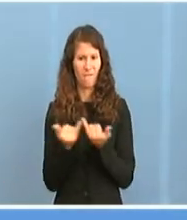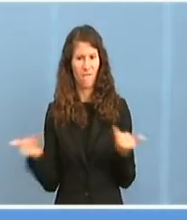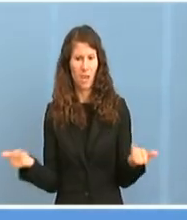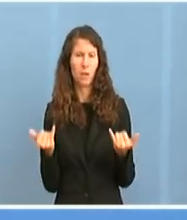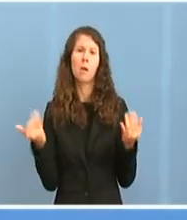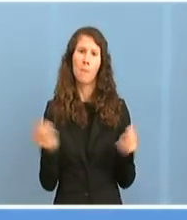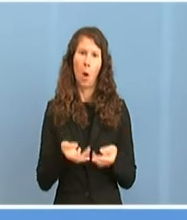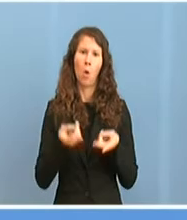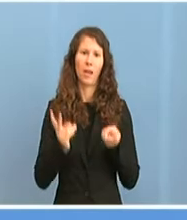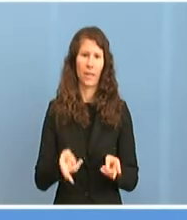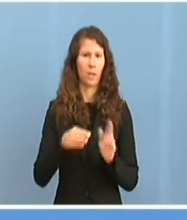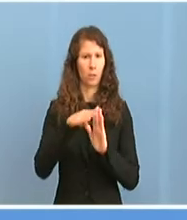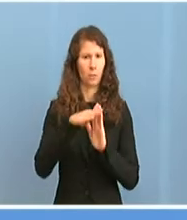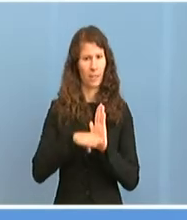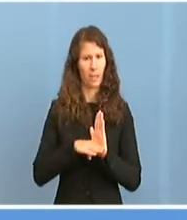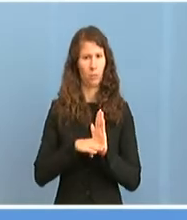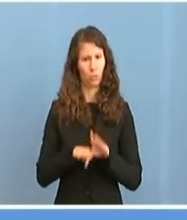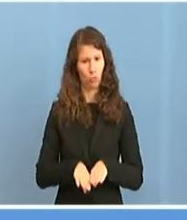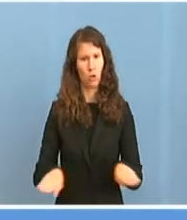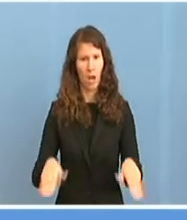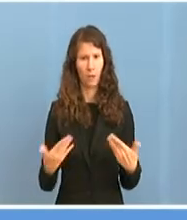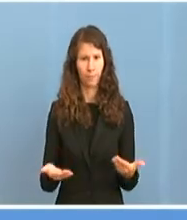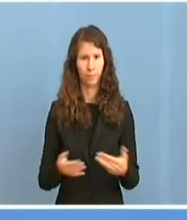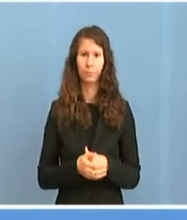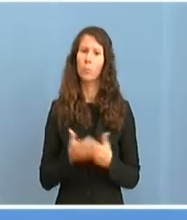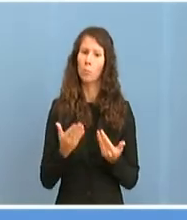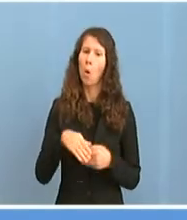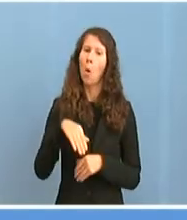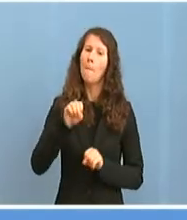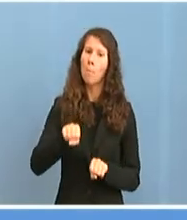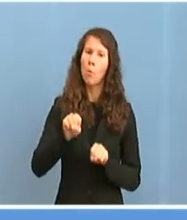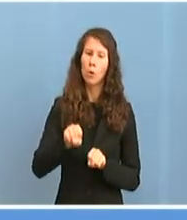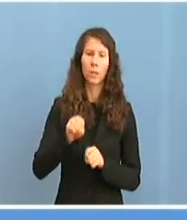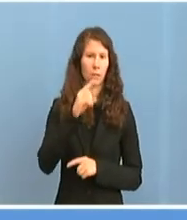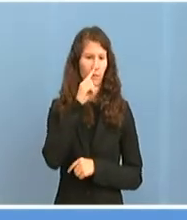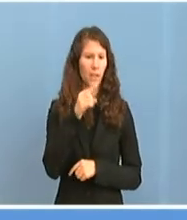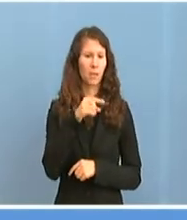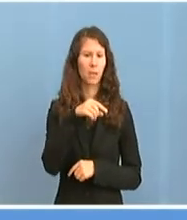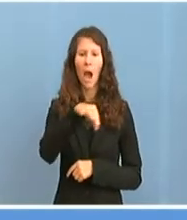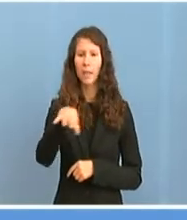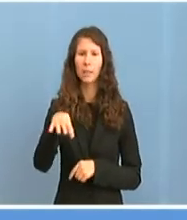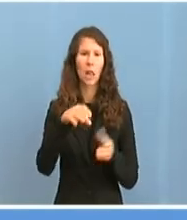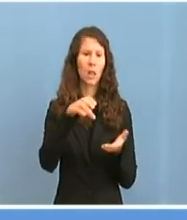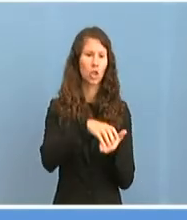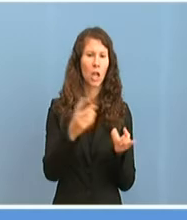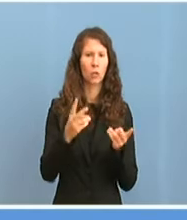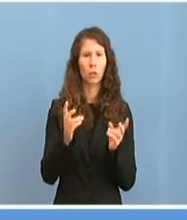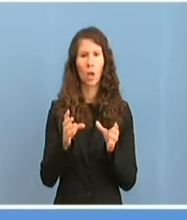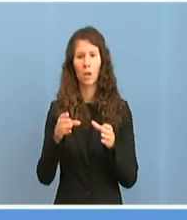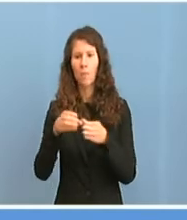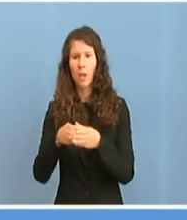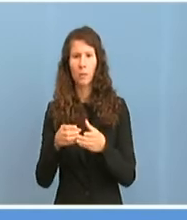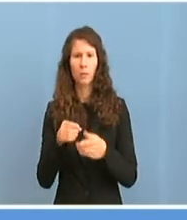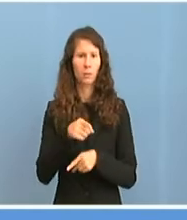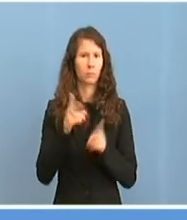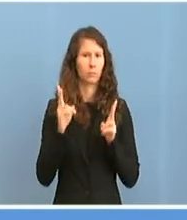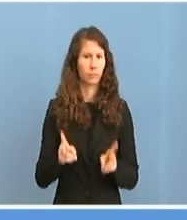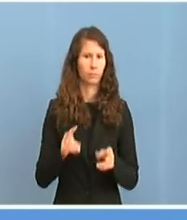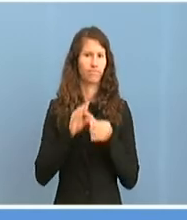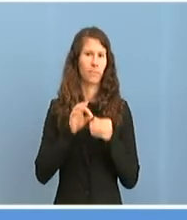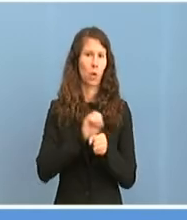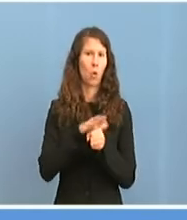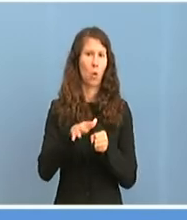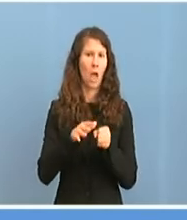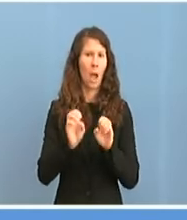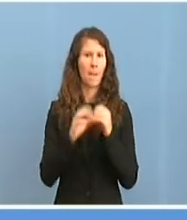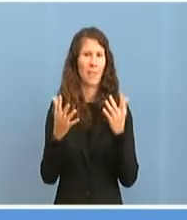generell möglich, sofern einzelne Städte und Gemeinden unmittelbaren Handlungsbedarf im Rahmen der Corona-Pandemie